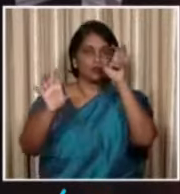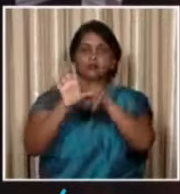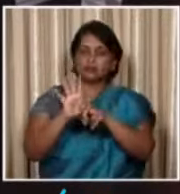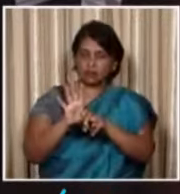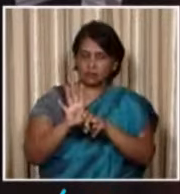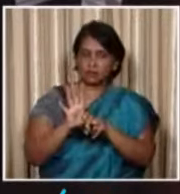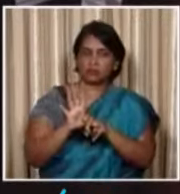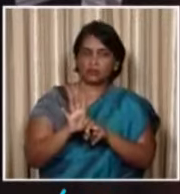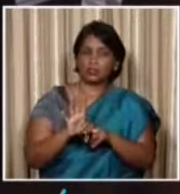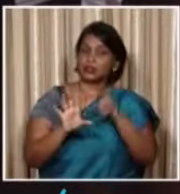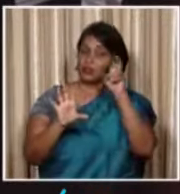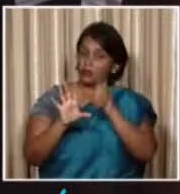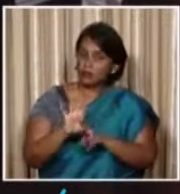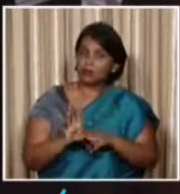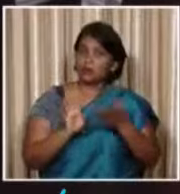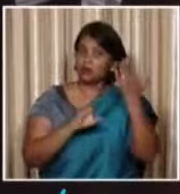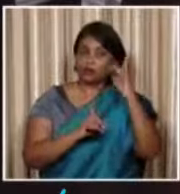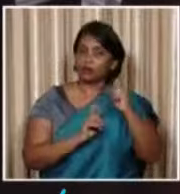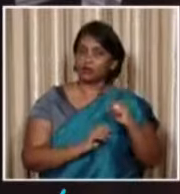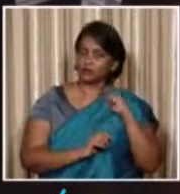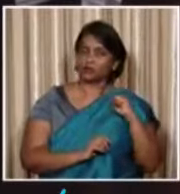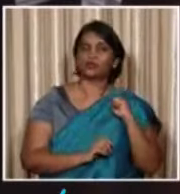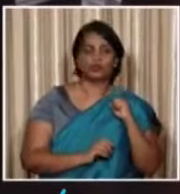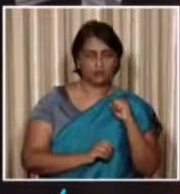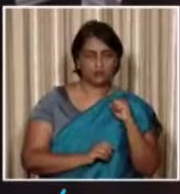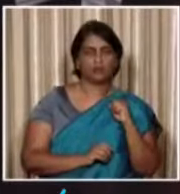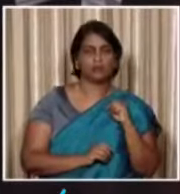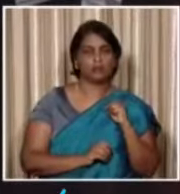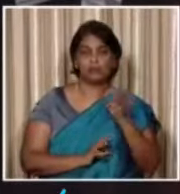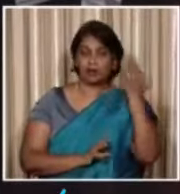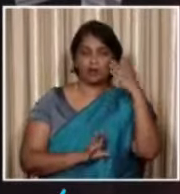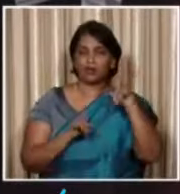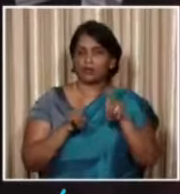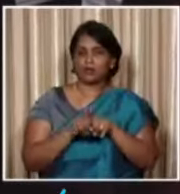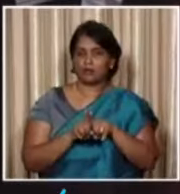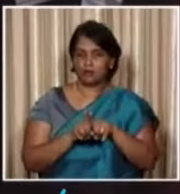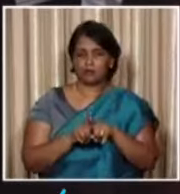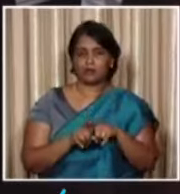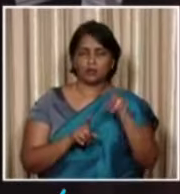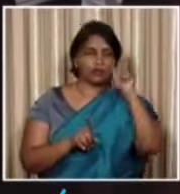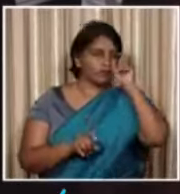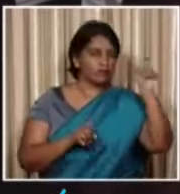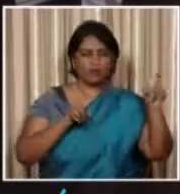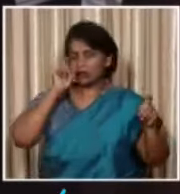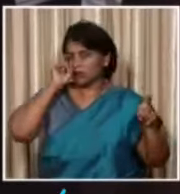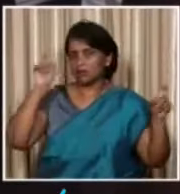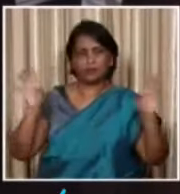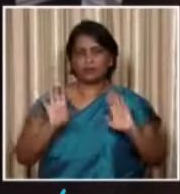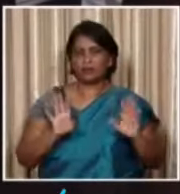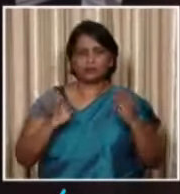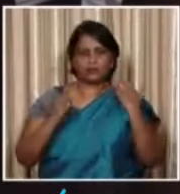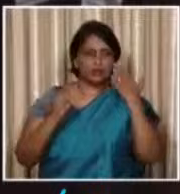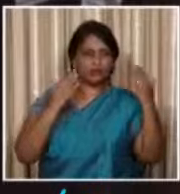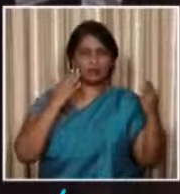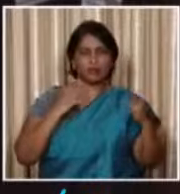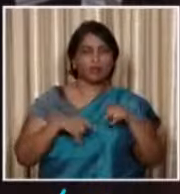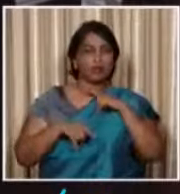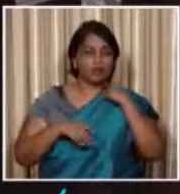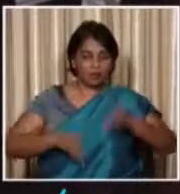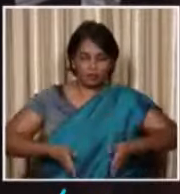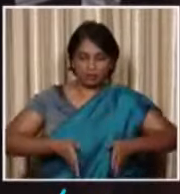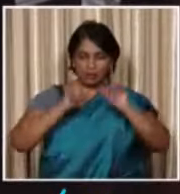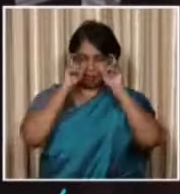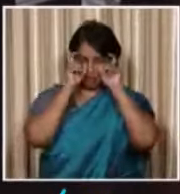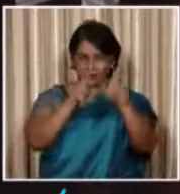ගන්න වාඩි කර වෙනදට වැඩිය සැර වෙන්න වෙනදට වැඩිය බලන්න එපා වම බලන්නත් එපා දකුණ බලන්නත් එපා මෙන්න මේ රතු පරස